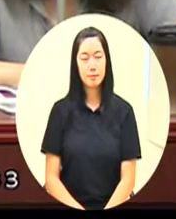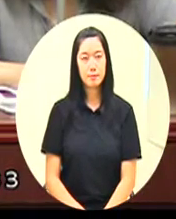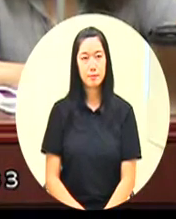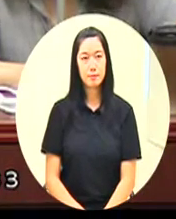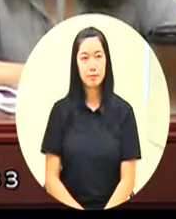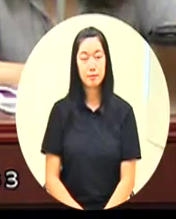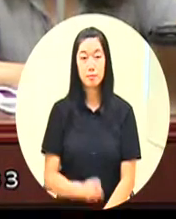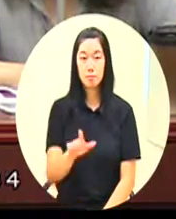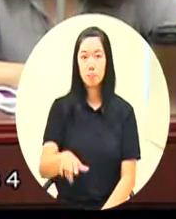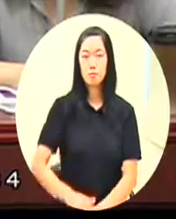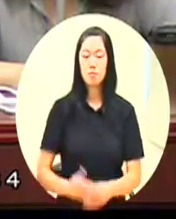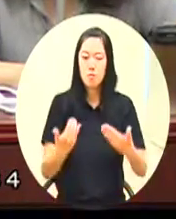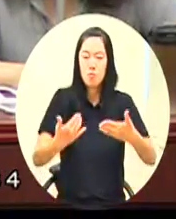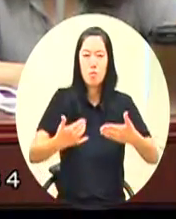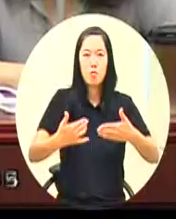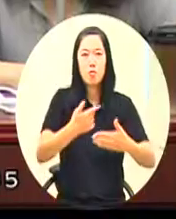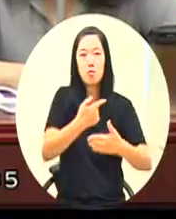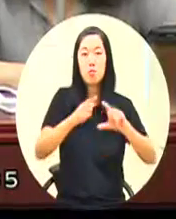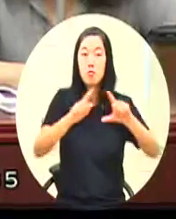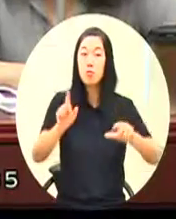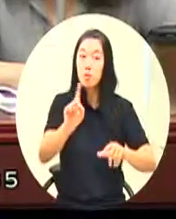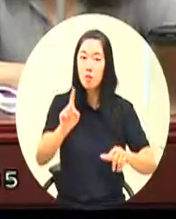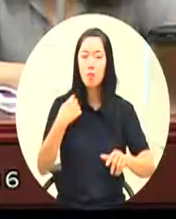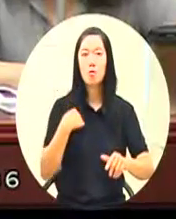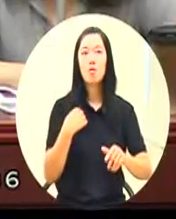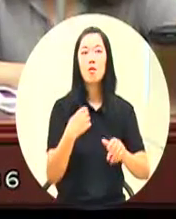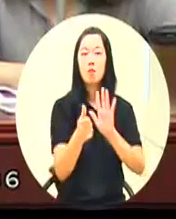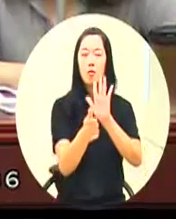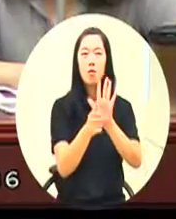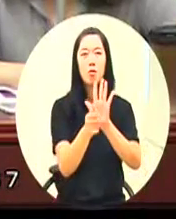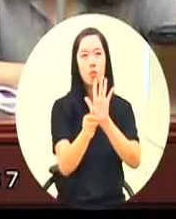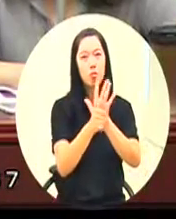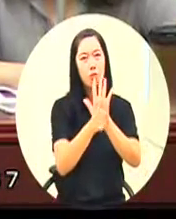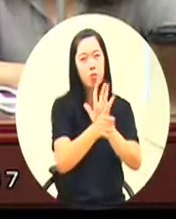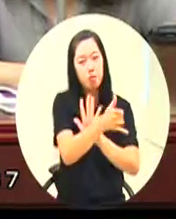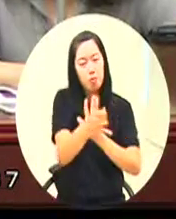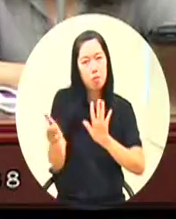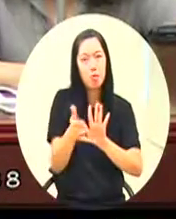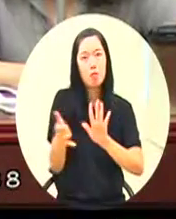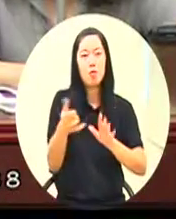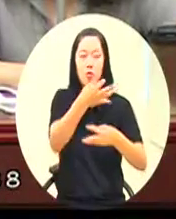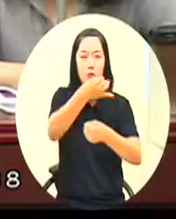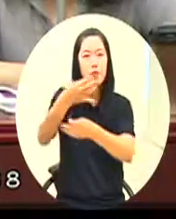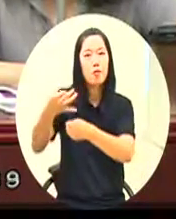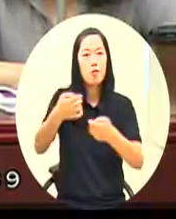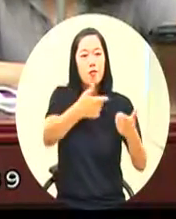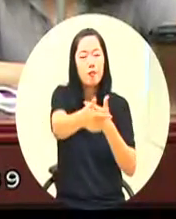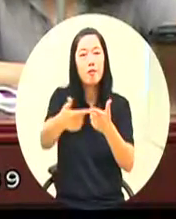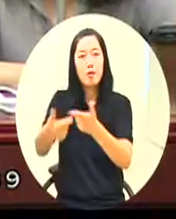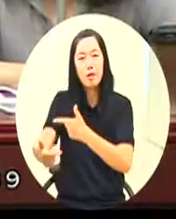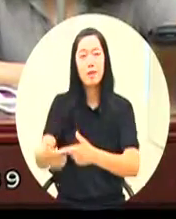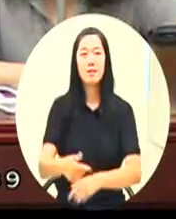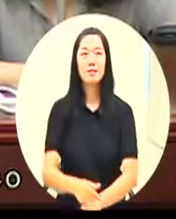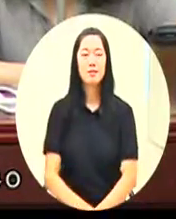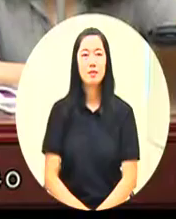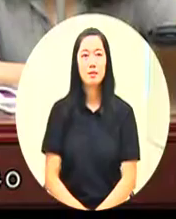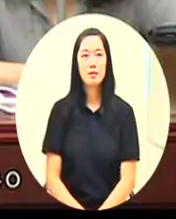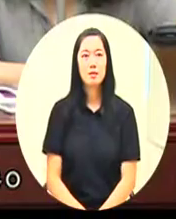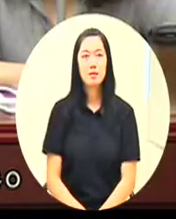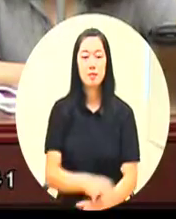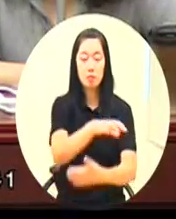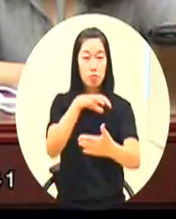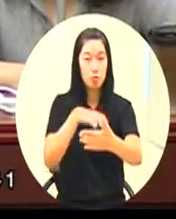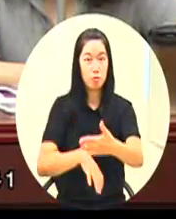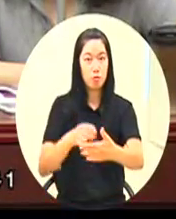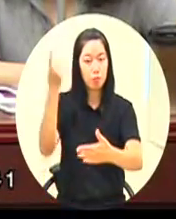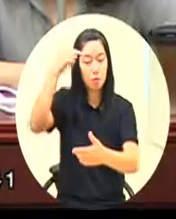因为最大的问题是那个演员的档期问题啦。因为周议员也有去看，也知道我们里头有结合了传